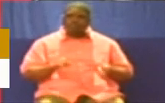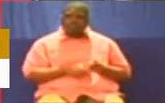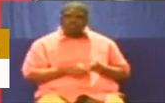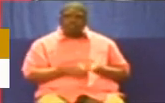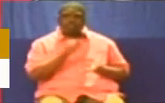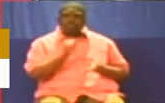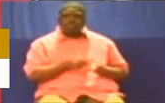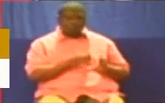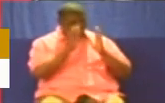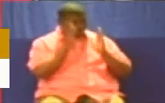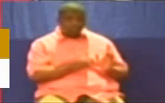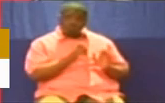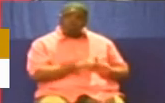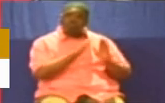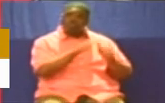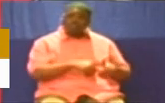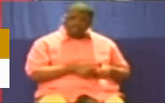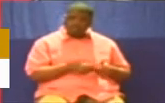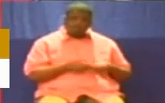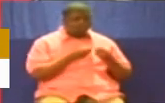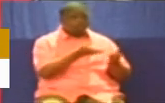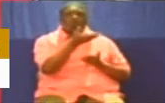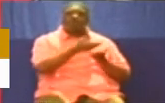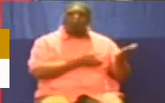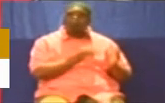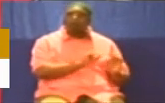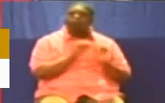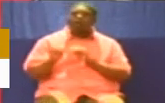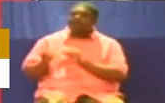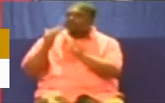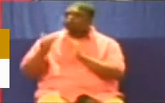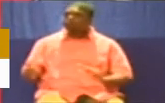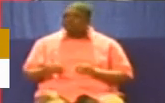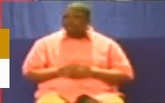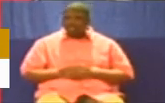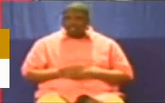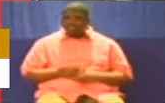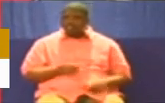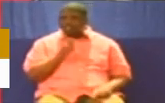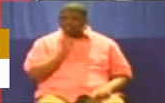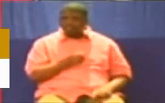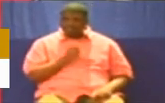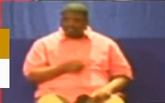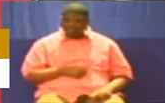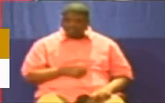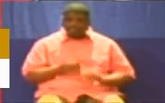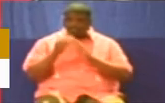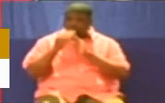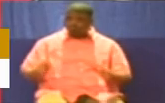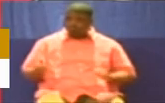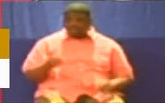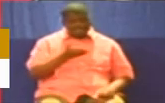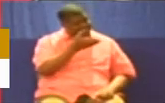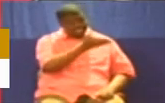ndipo waheshimiwa wabunge waweze kupatiwa barua za kuhama kwenye nyumba. Mheshimiwa Spika, nyumba hizi Mheshimiwa